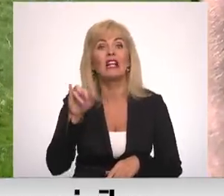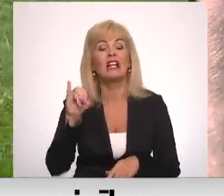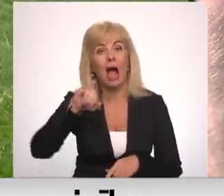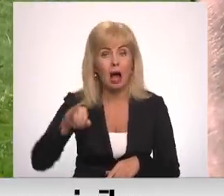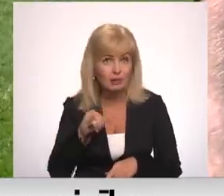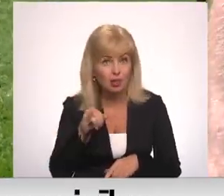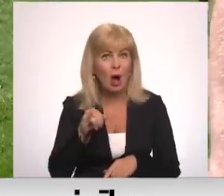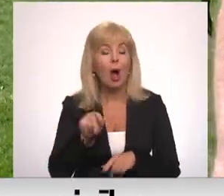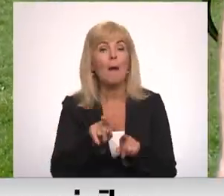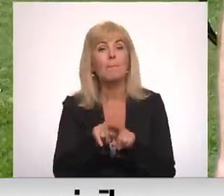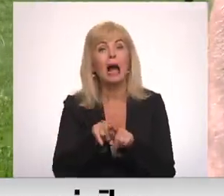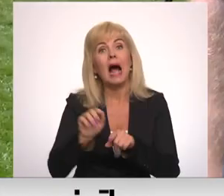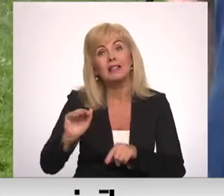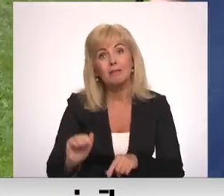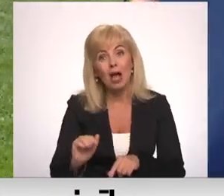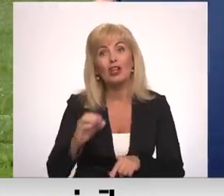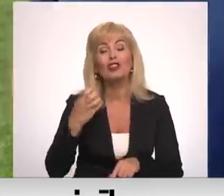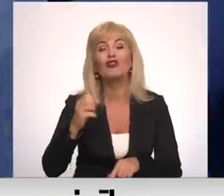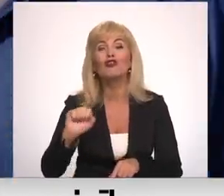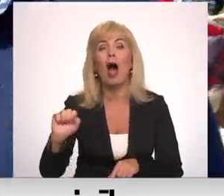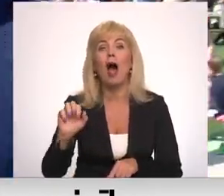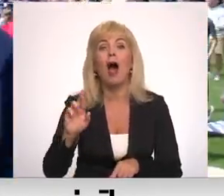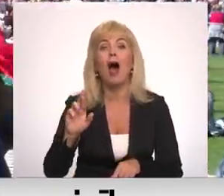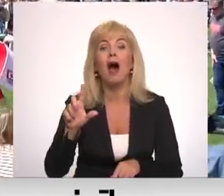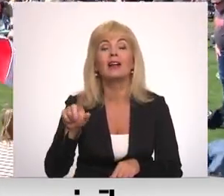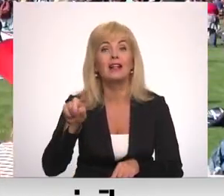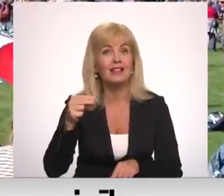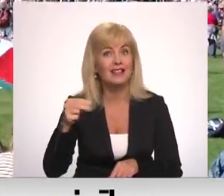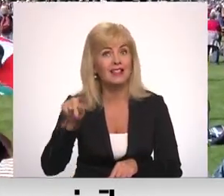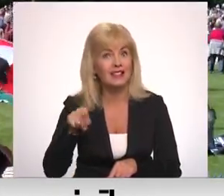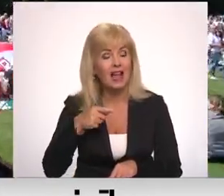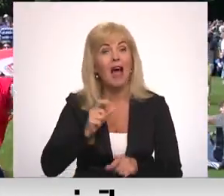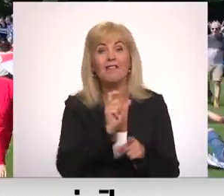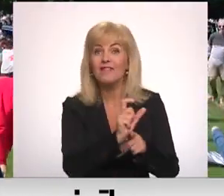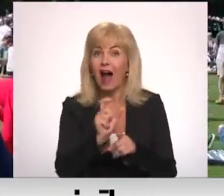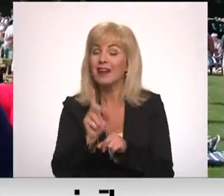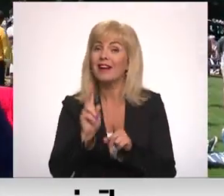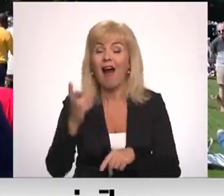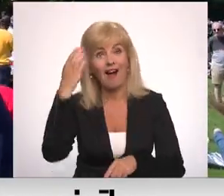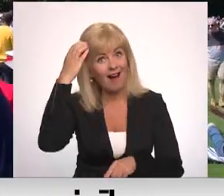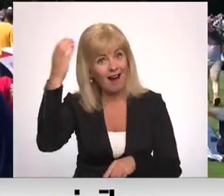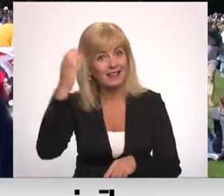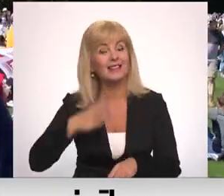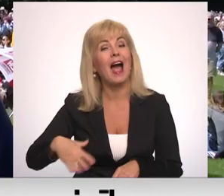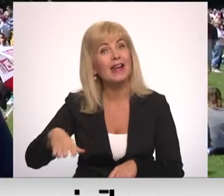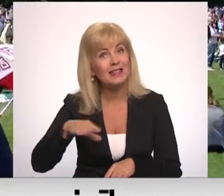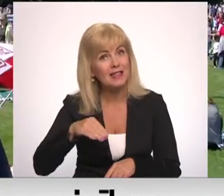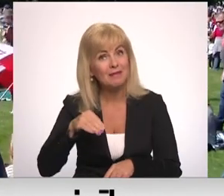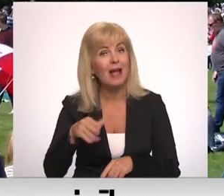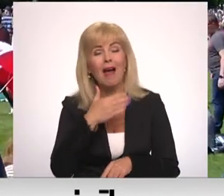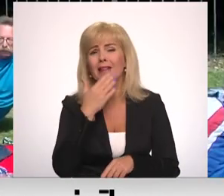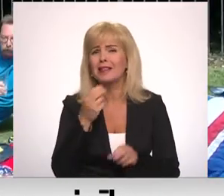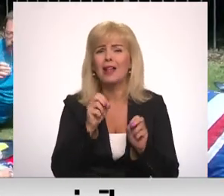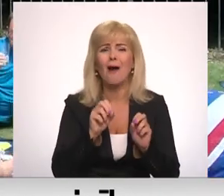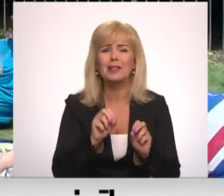brālis ir Čārls. Tā ir taisnība. Mums visiem vārdi ir kā karaliskajai ģimenei. Tas gan nav